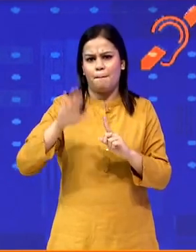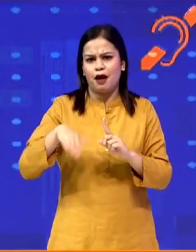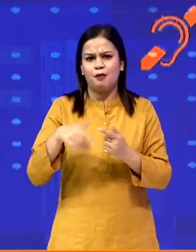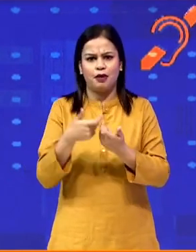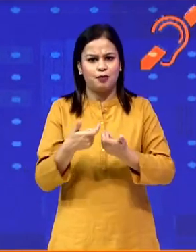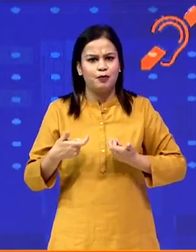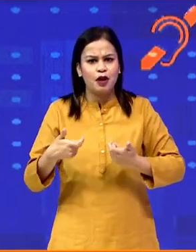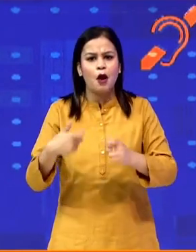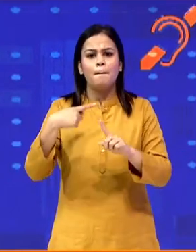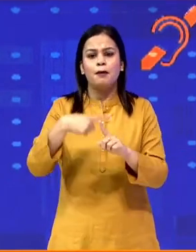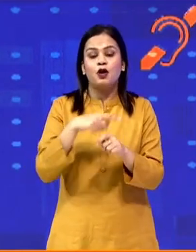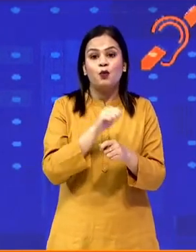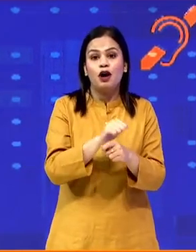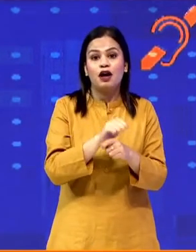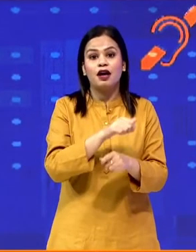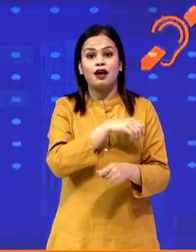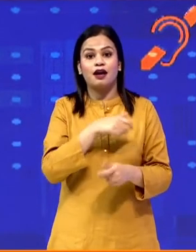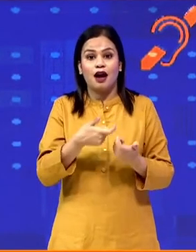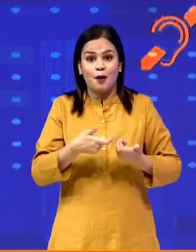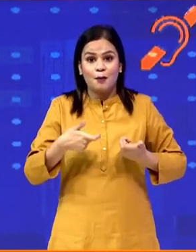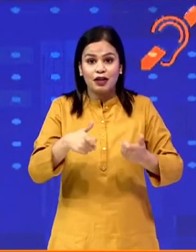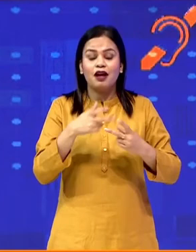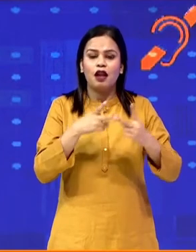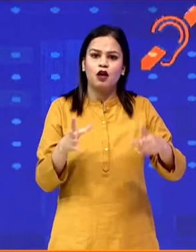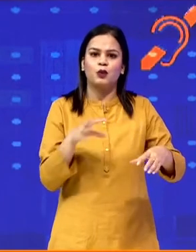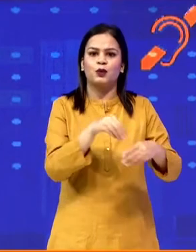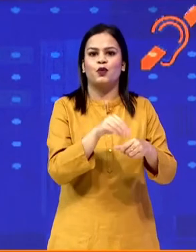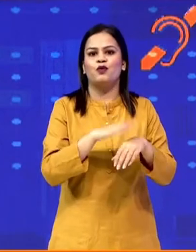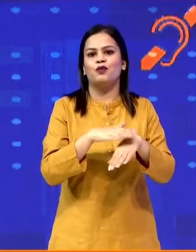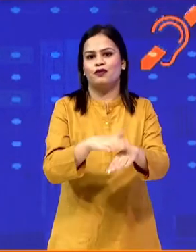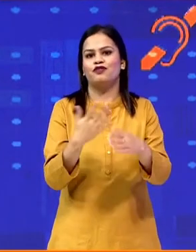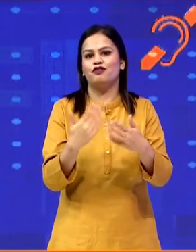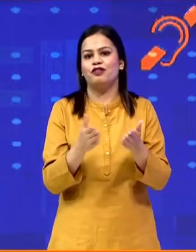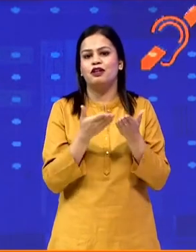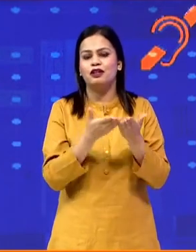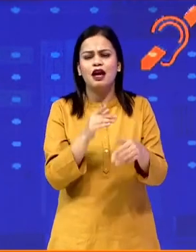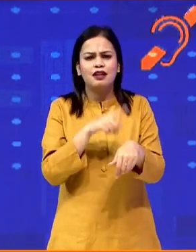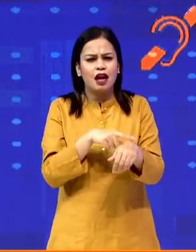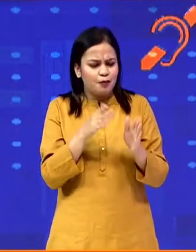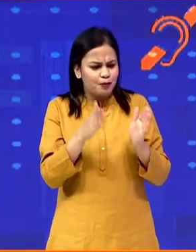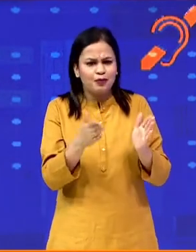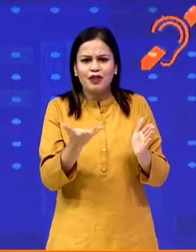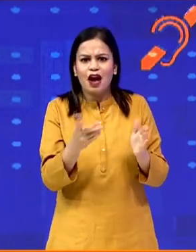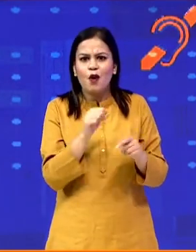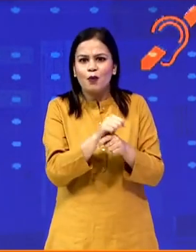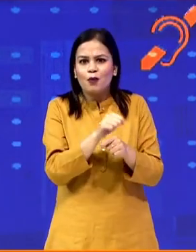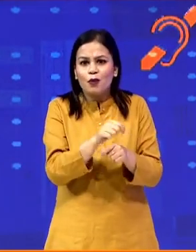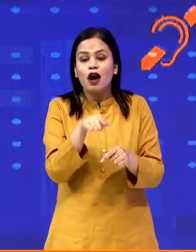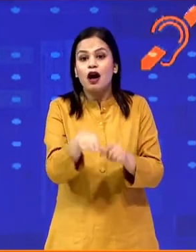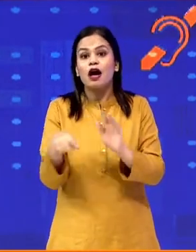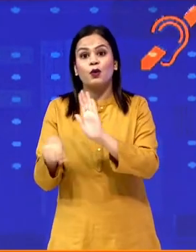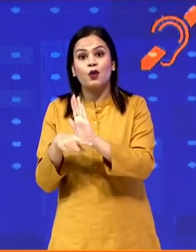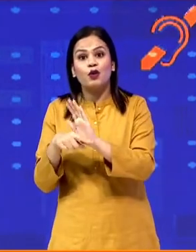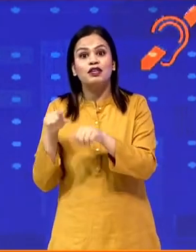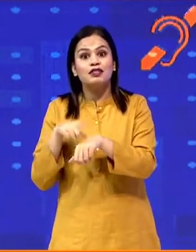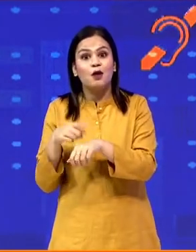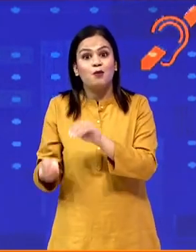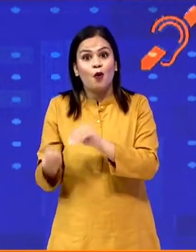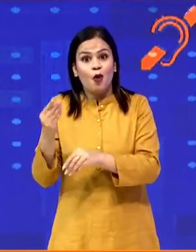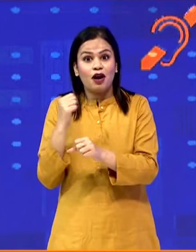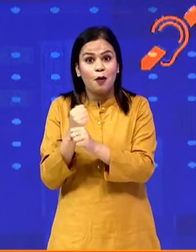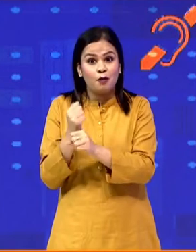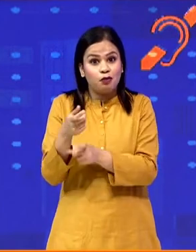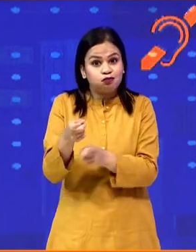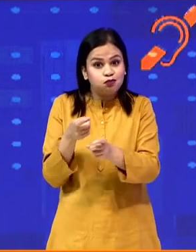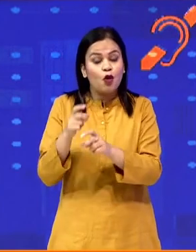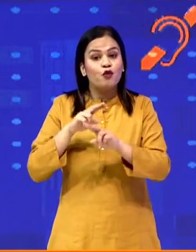कमेटी के मेंबर रहे यह वो वक्त था जब ज्यादातर टाइम केंद्र में कांग्रेस की सरकार थी गुलाम